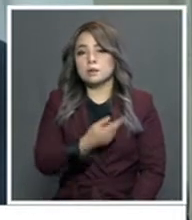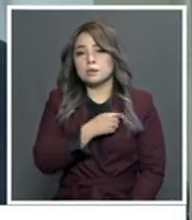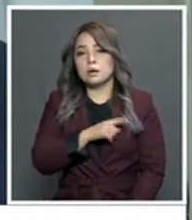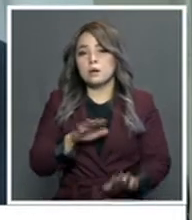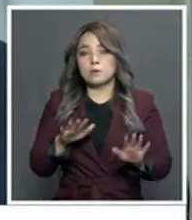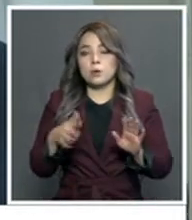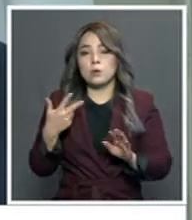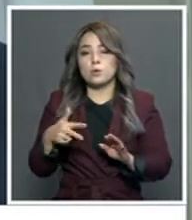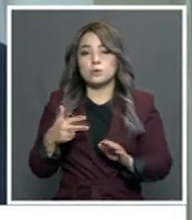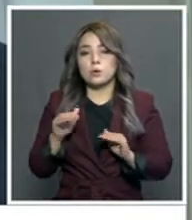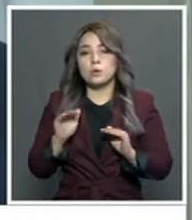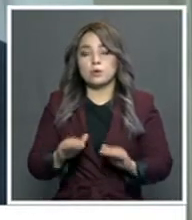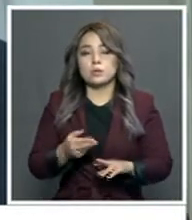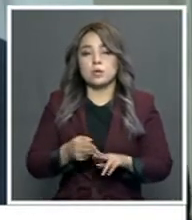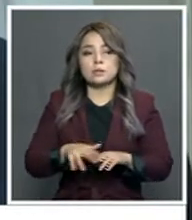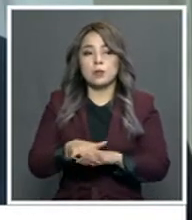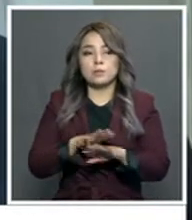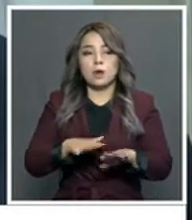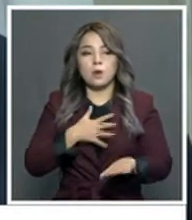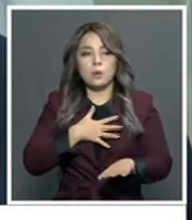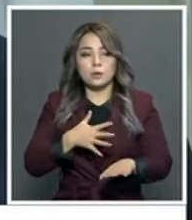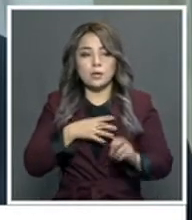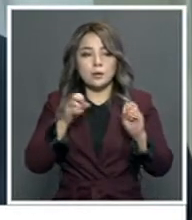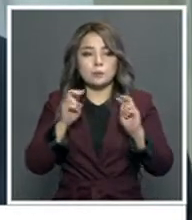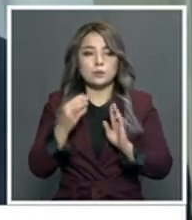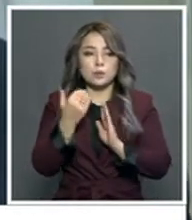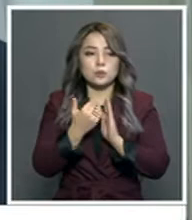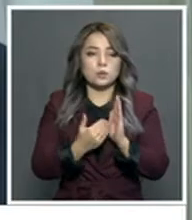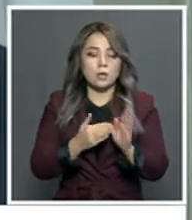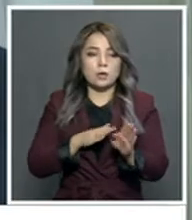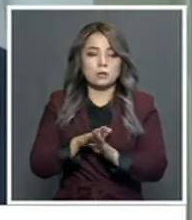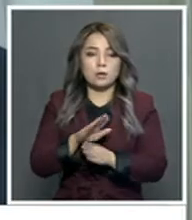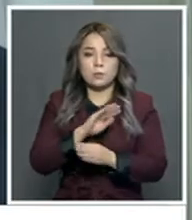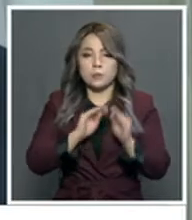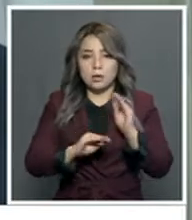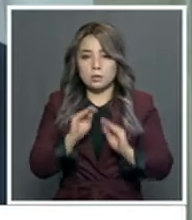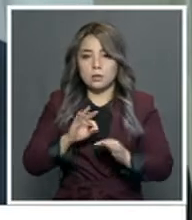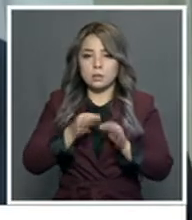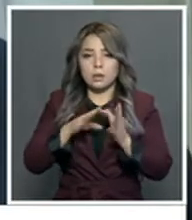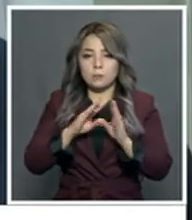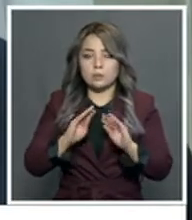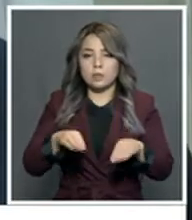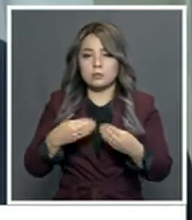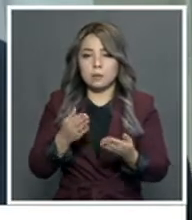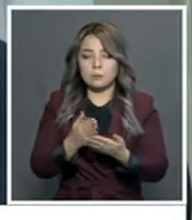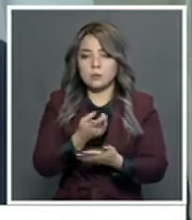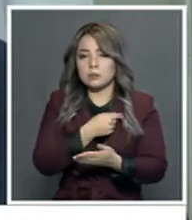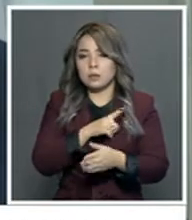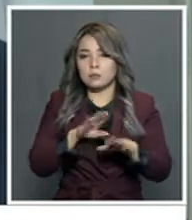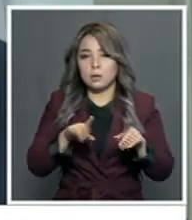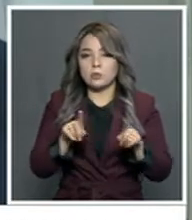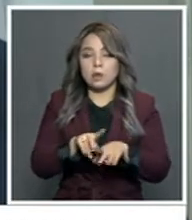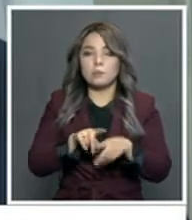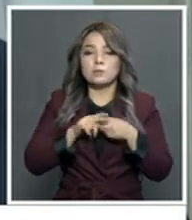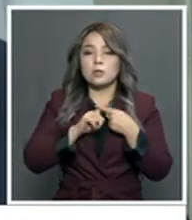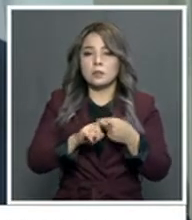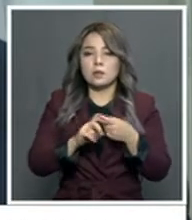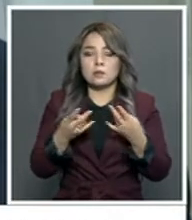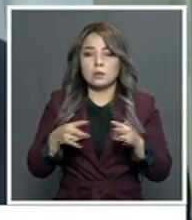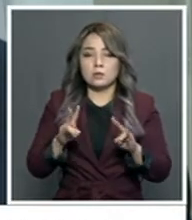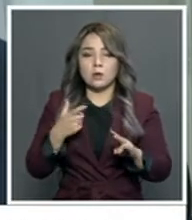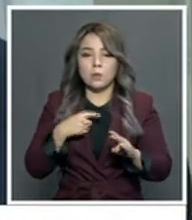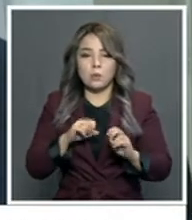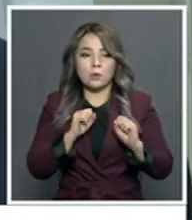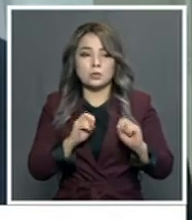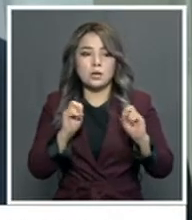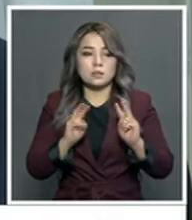Госпитальдағы 30 орын орталықтандырылған оттегі жүйесімен қамтылған, қалғандарына концентрат қондырғысы арқылы беріледі. Дәрігерлер ауру жұқтырып алмау үшін мұнда қорғаныс